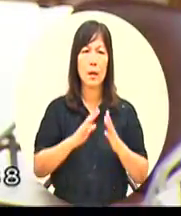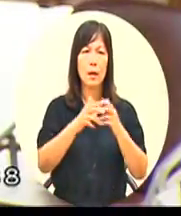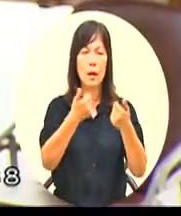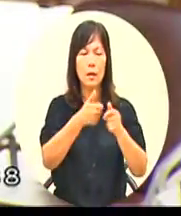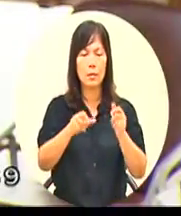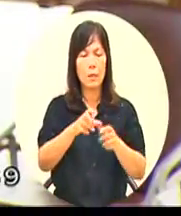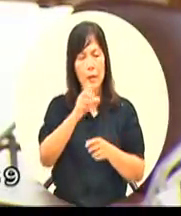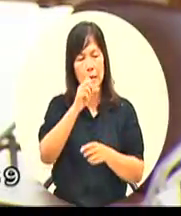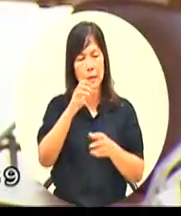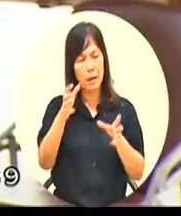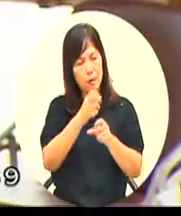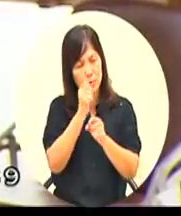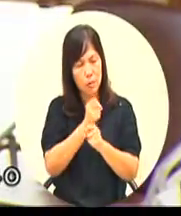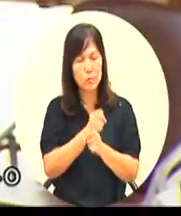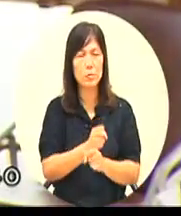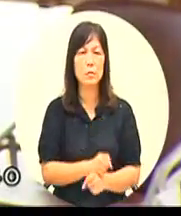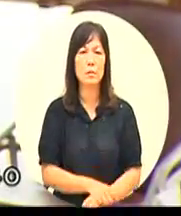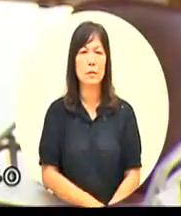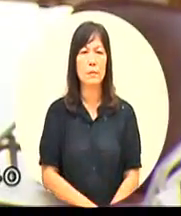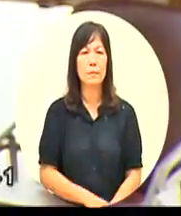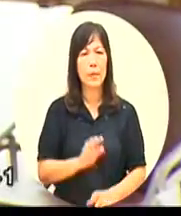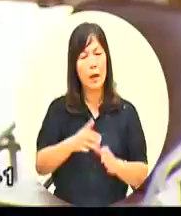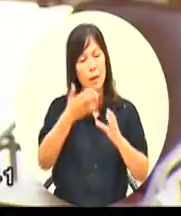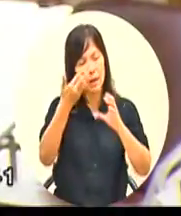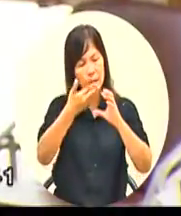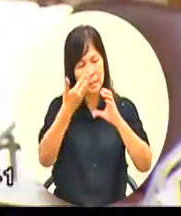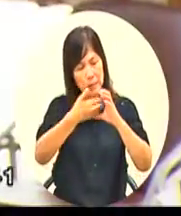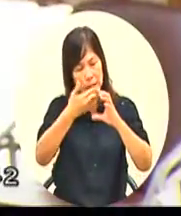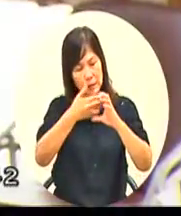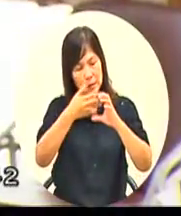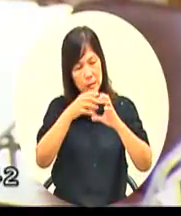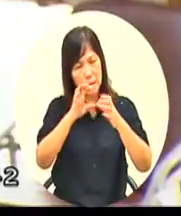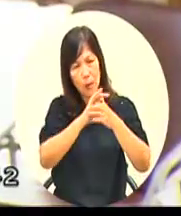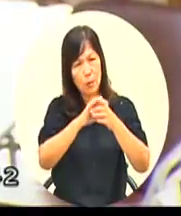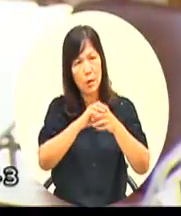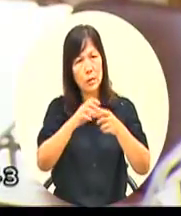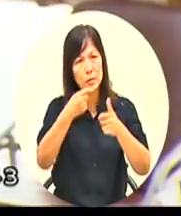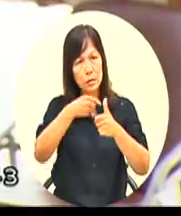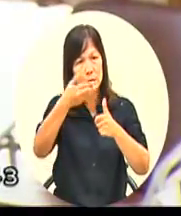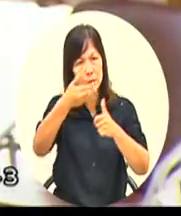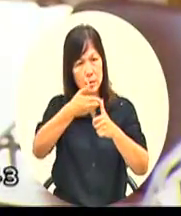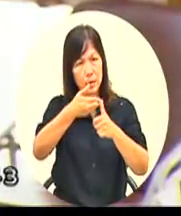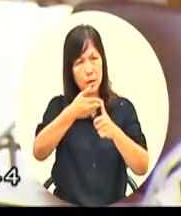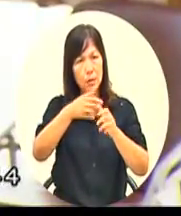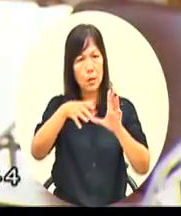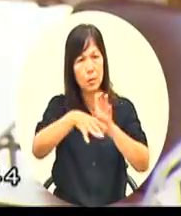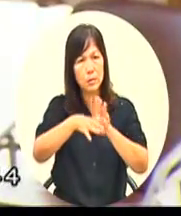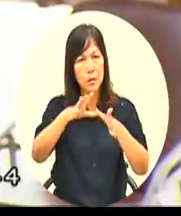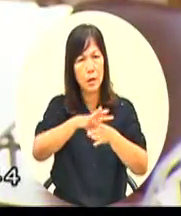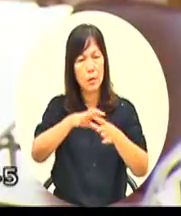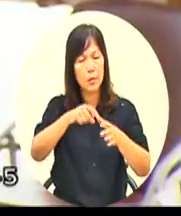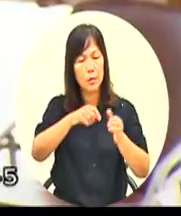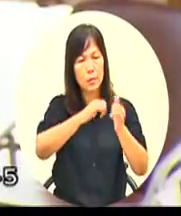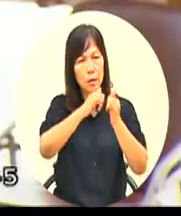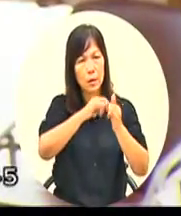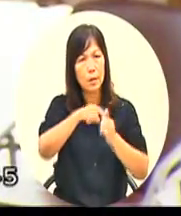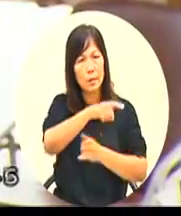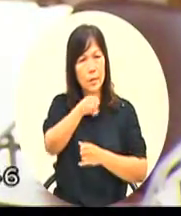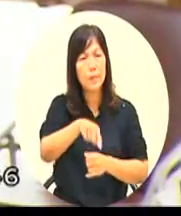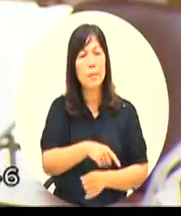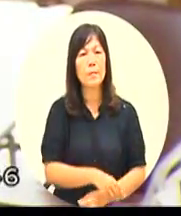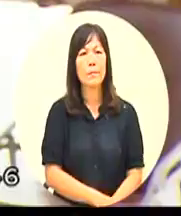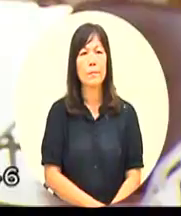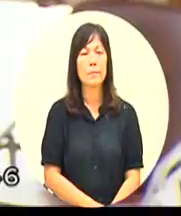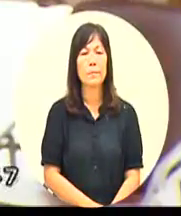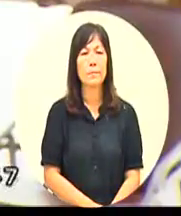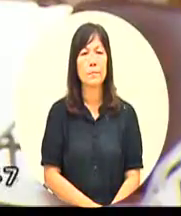事啊，今麦等伫咱电视机关心教育文化啊，咱的乡亲啊，许多。